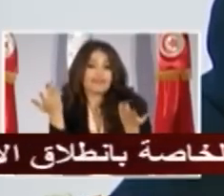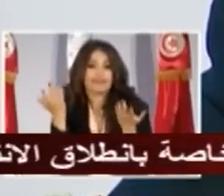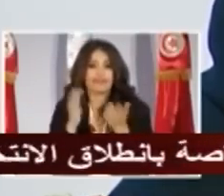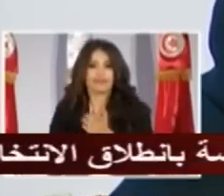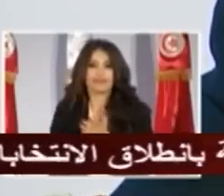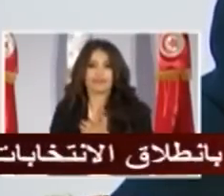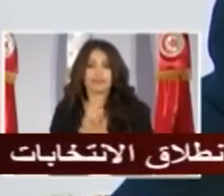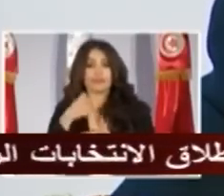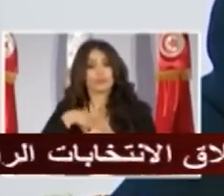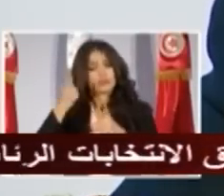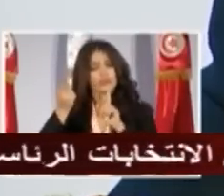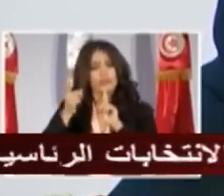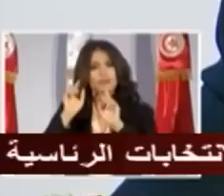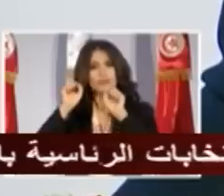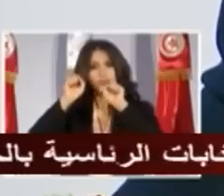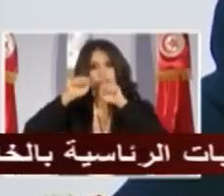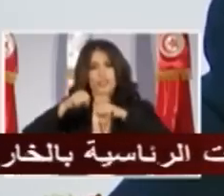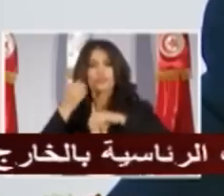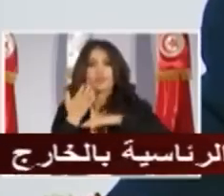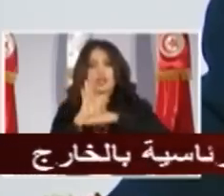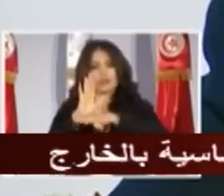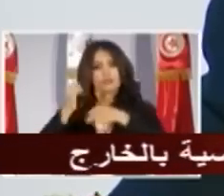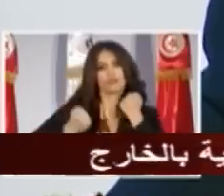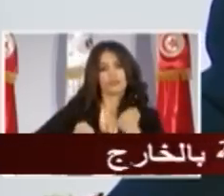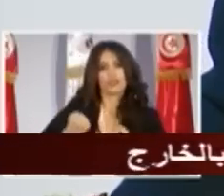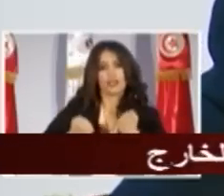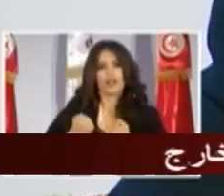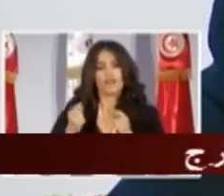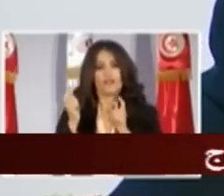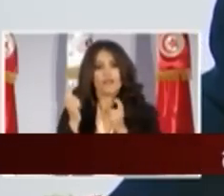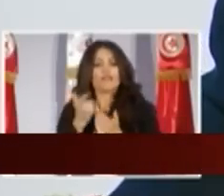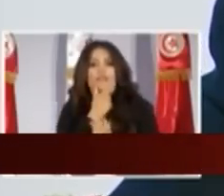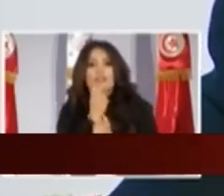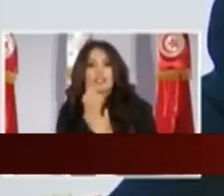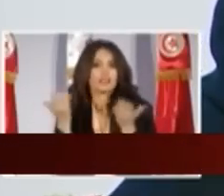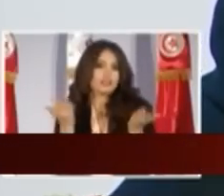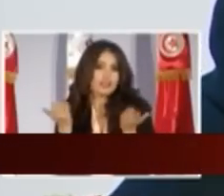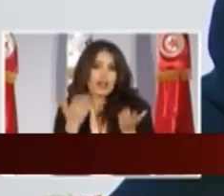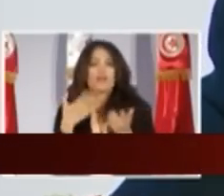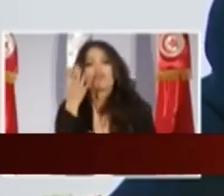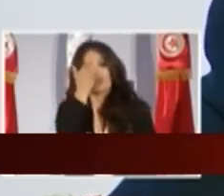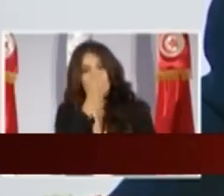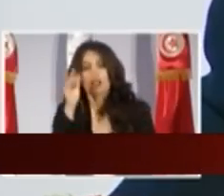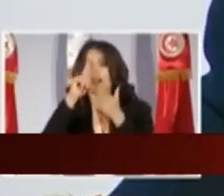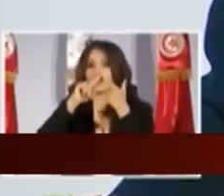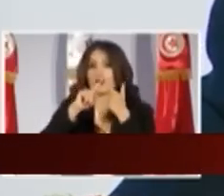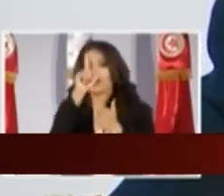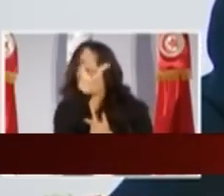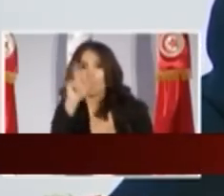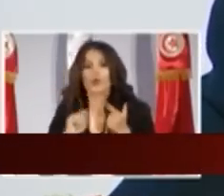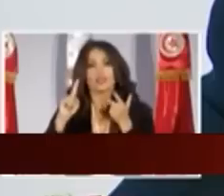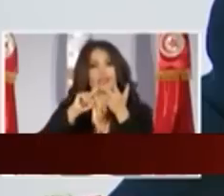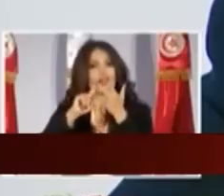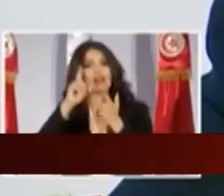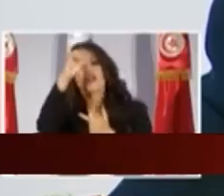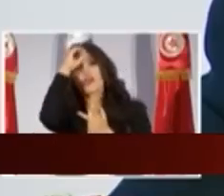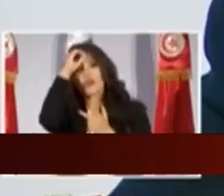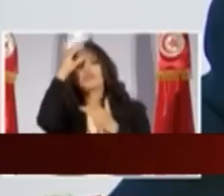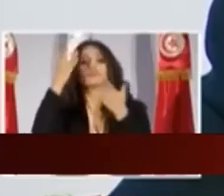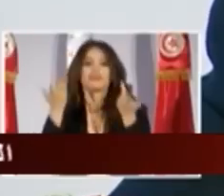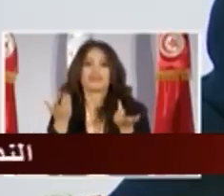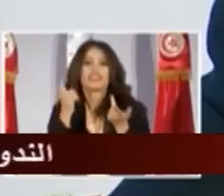قادرين انه نوفر وا الخدمه بسهوله بالنسبه ل فرنسا وايطاليا والمانيا وين